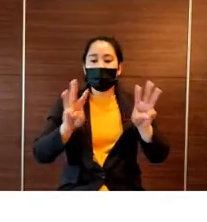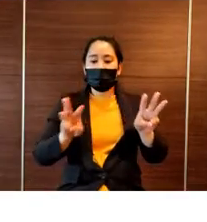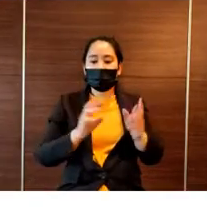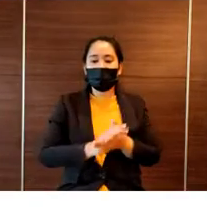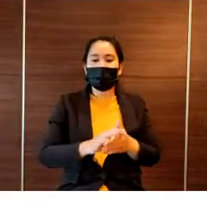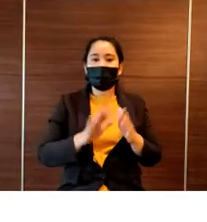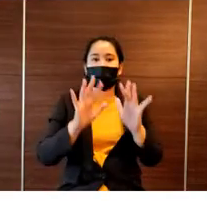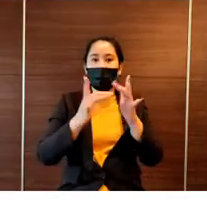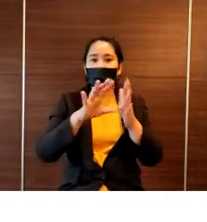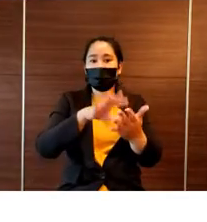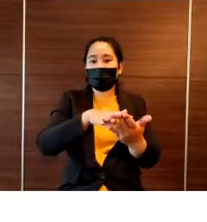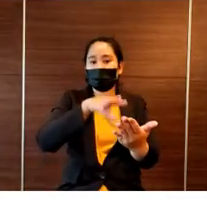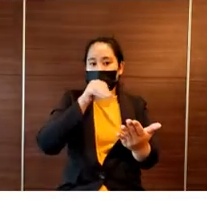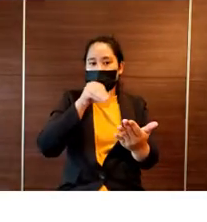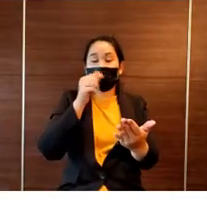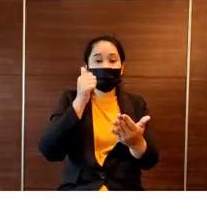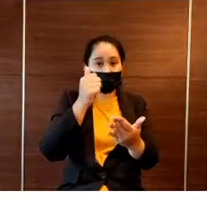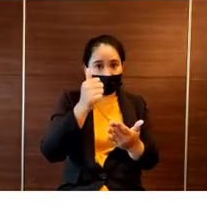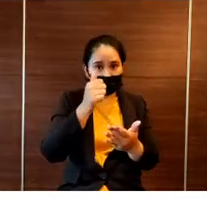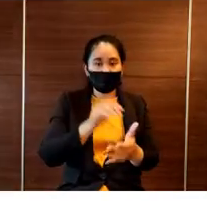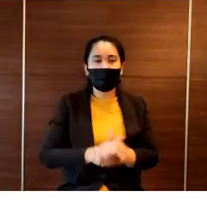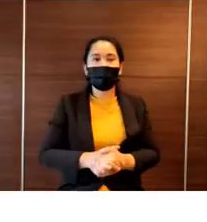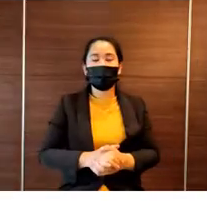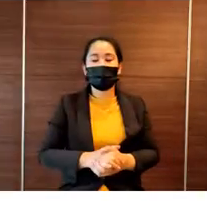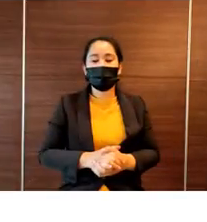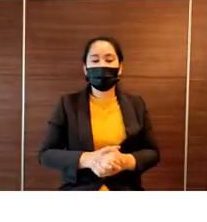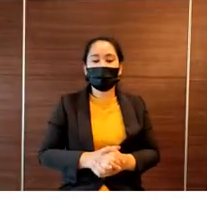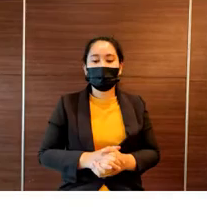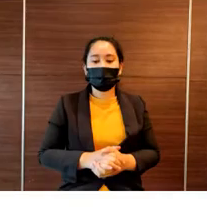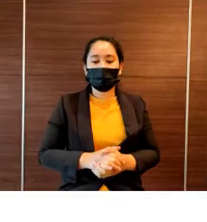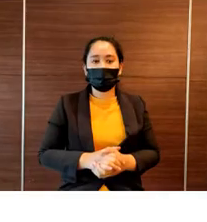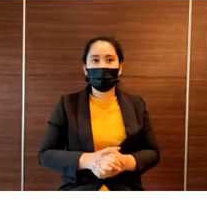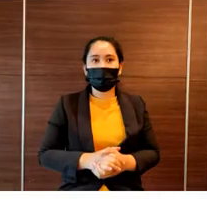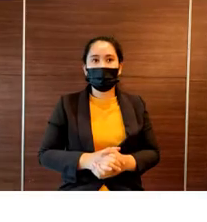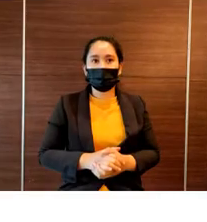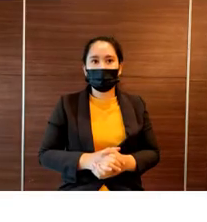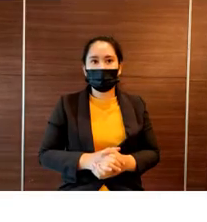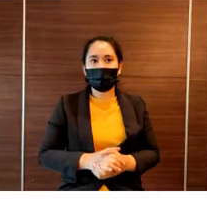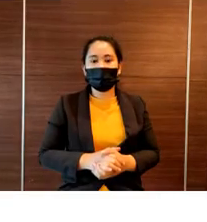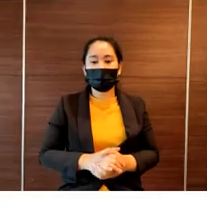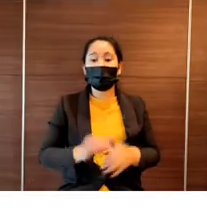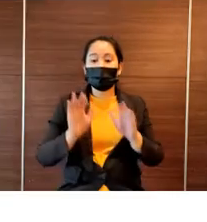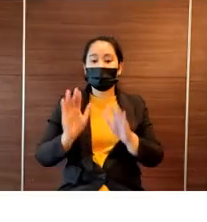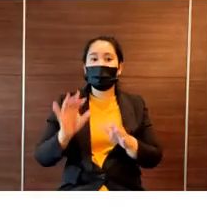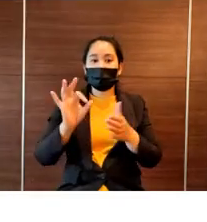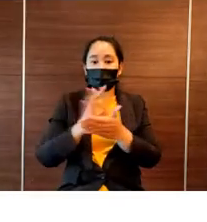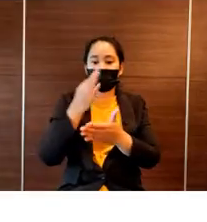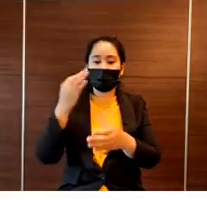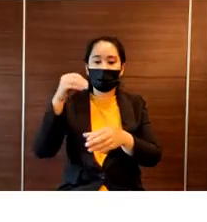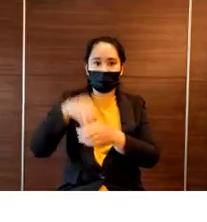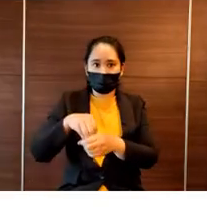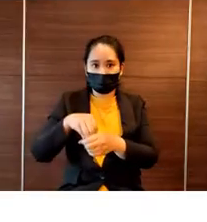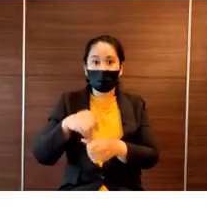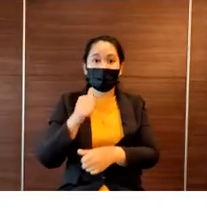ดาวน์โหลดเนี่ยเด ี๋ ยวจะฝากไว้ในเพจของคอมด้วยแล้วก็เพื่อนๆอีกหลายคน ครับเดี๋ยวแข